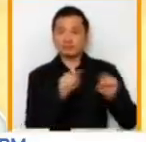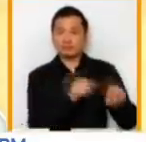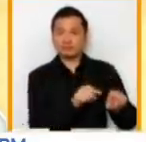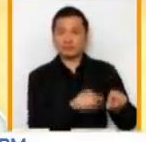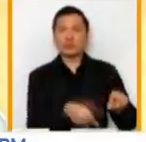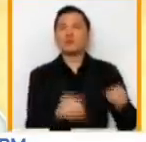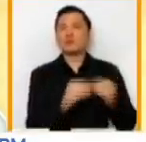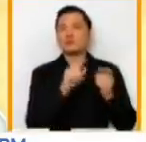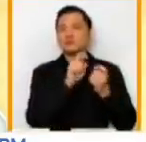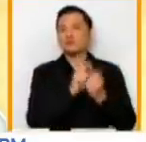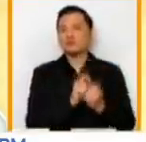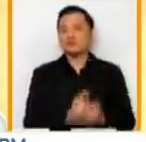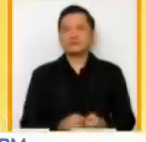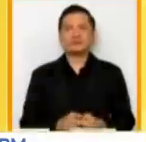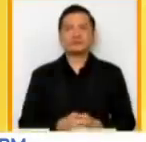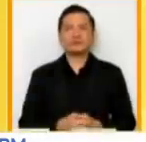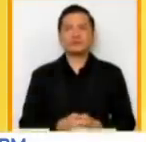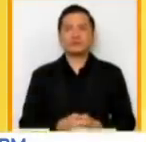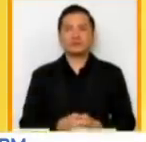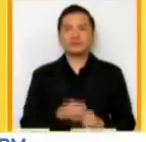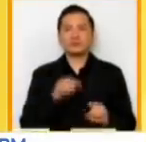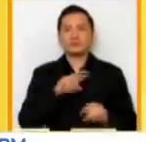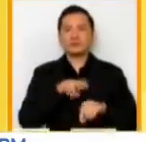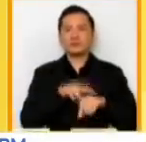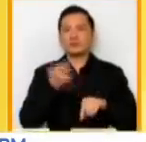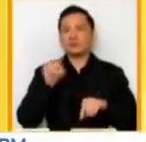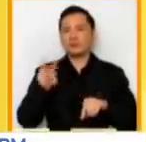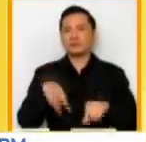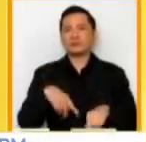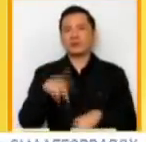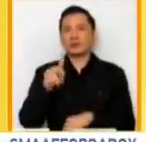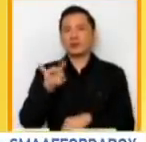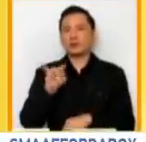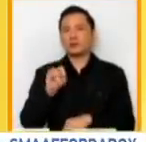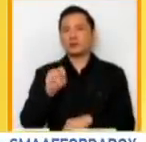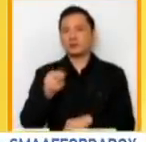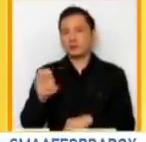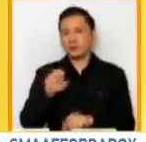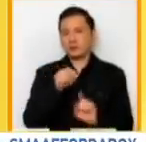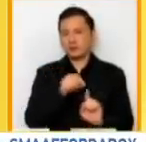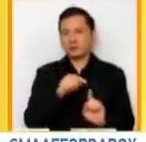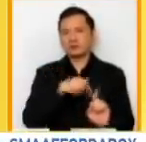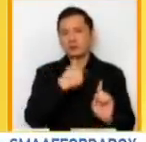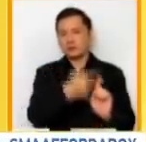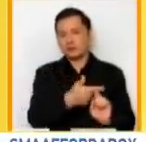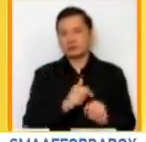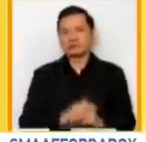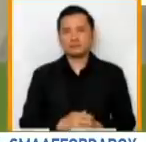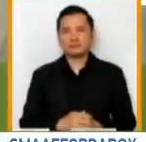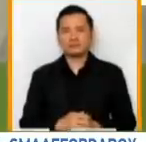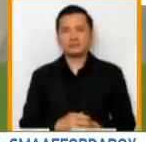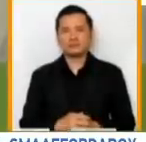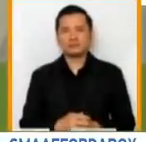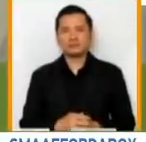mula sa host ng GMA Regional TV Early Edition na si Caitlin Revilla. Caitlin, kamusta?